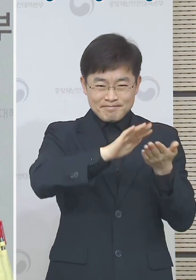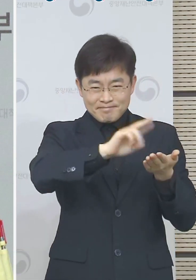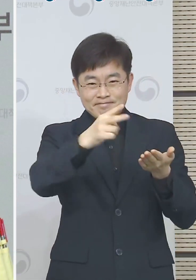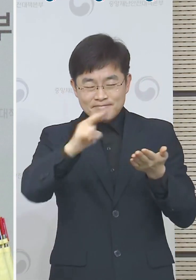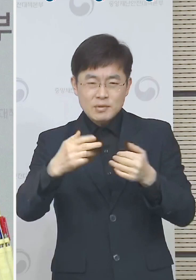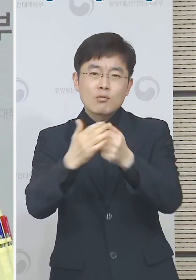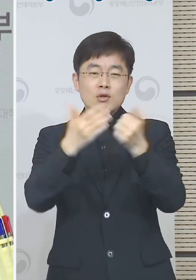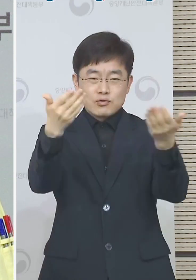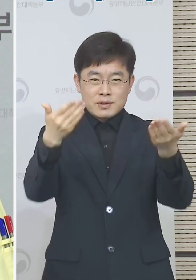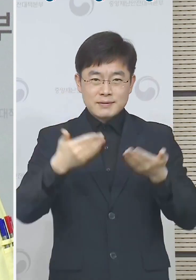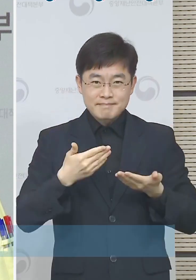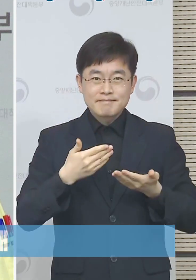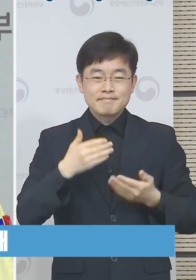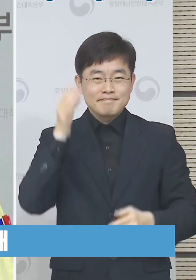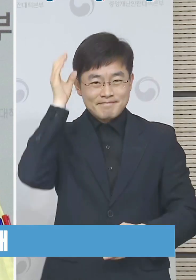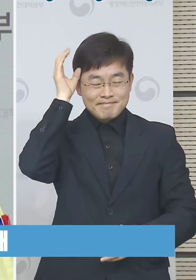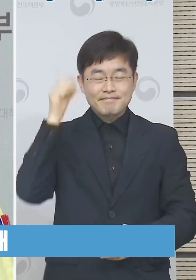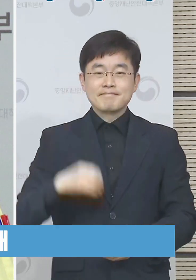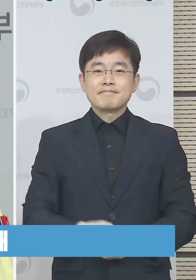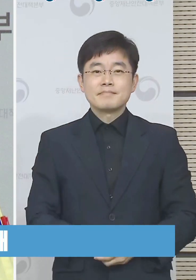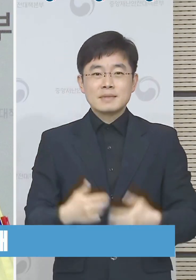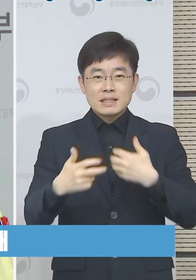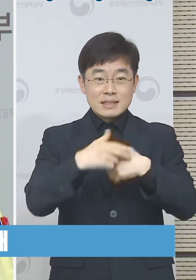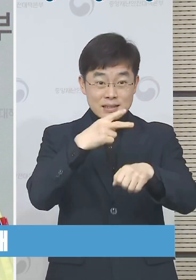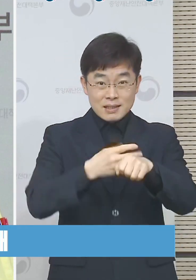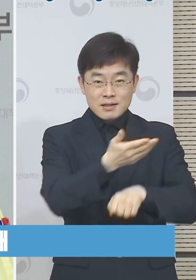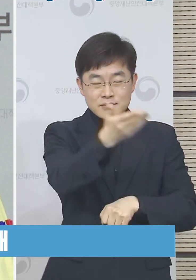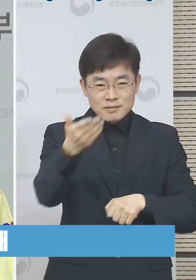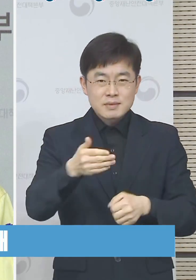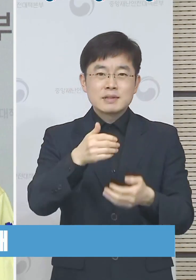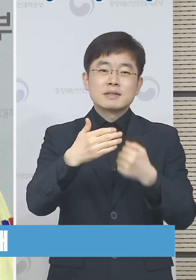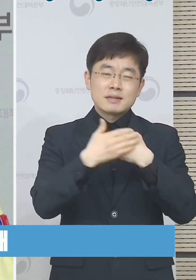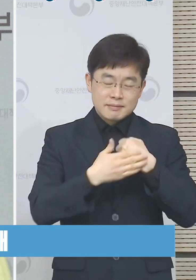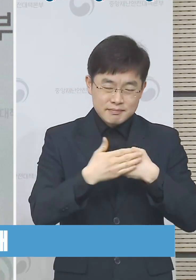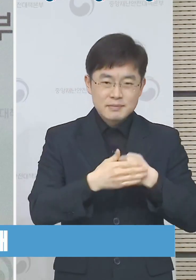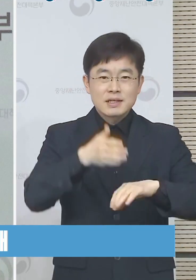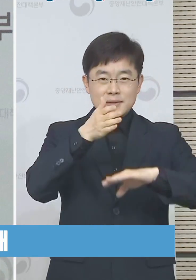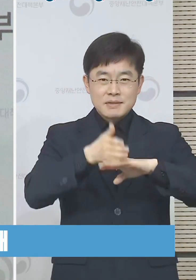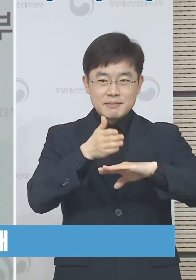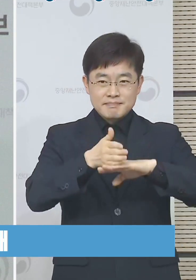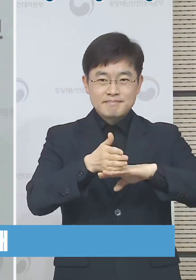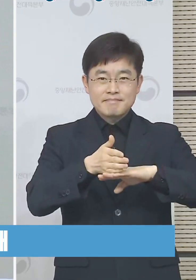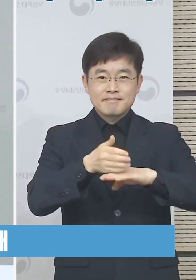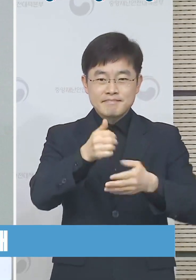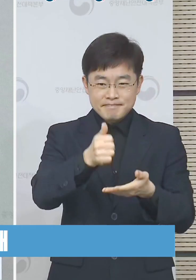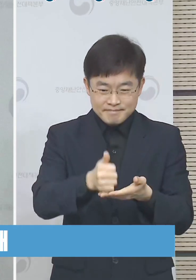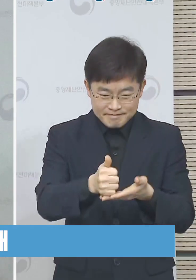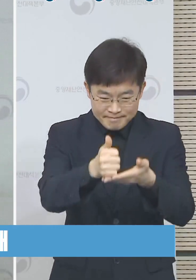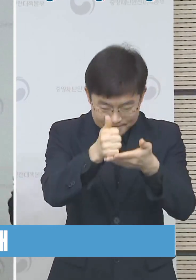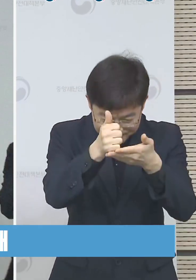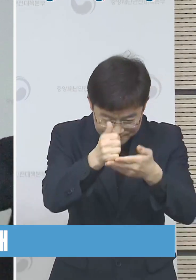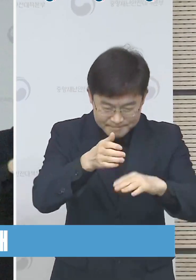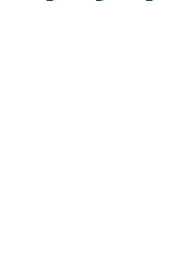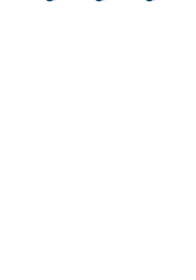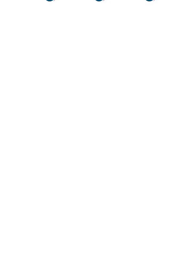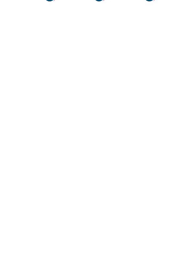기대합니다. 의료진 여러분 덕분입니다. 감사하고 존경합니다.